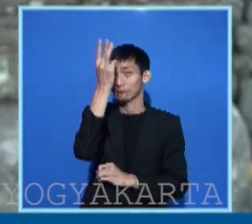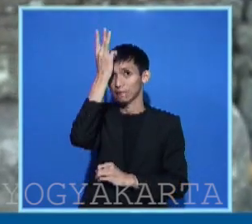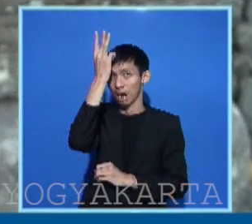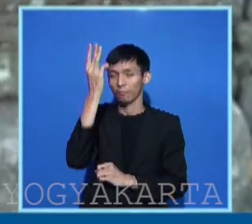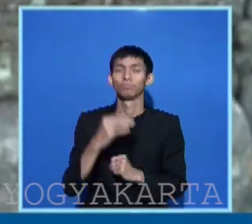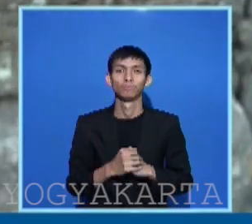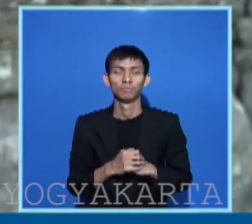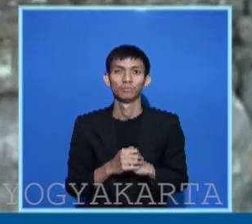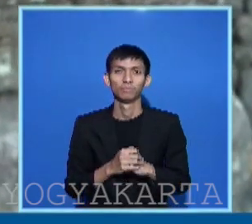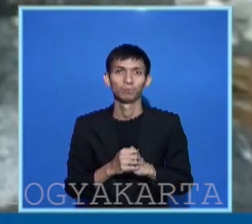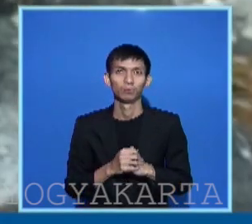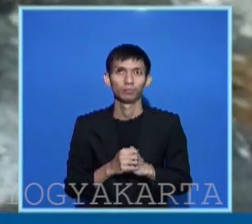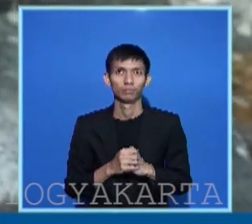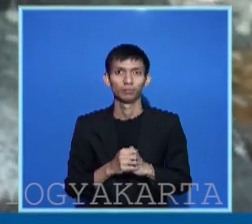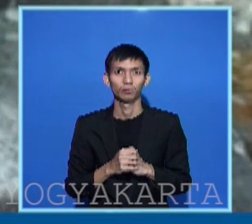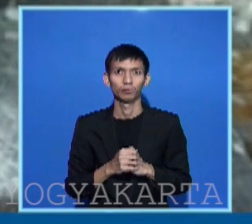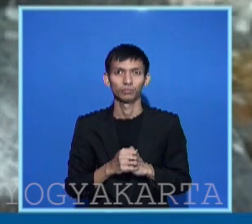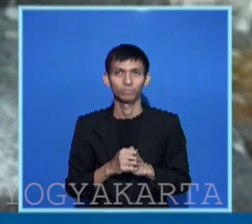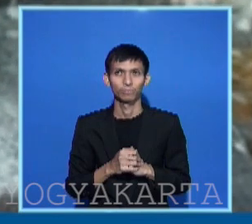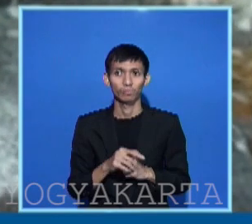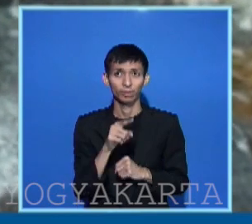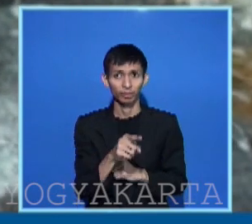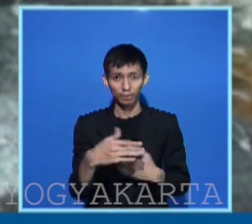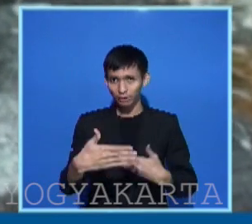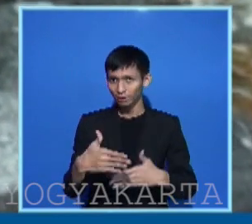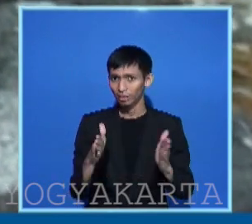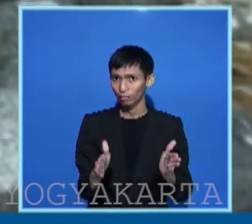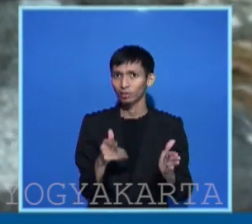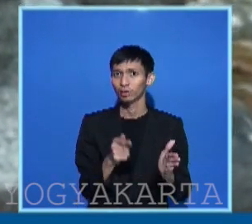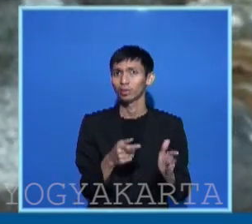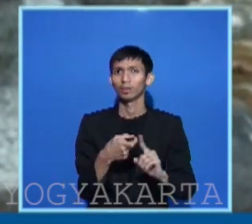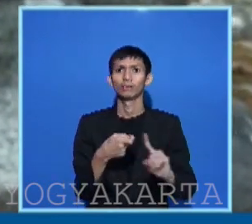semanten ingkang damel Kumon situs meniko namun